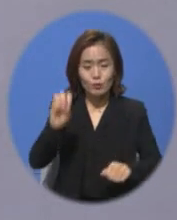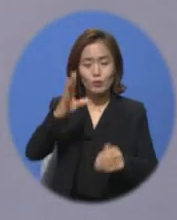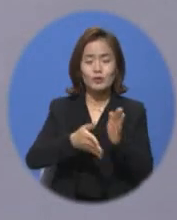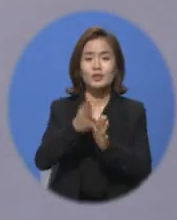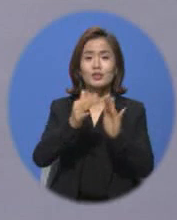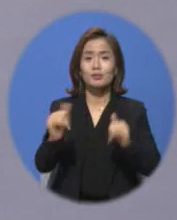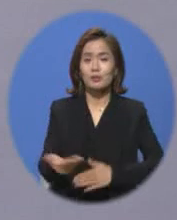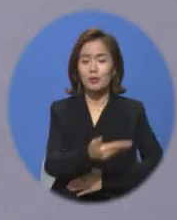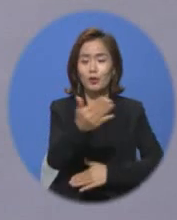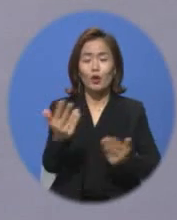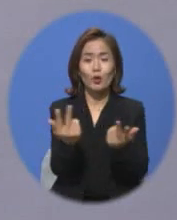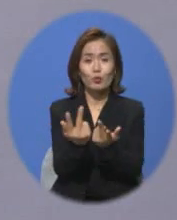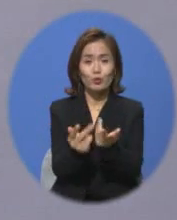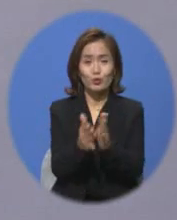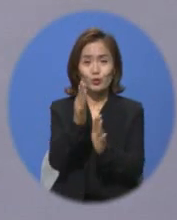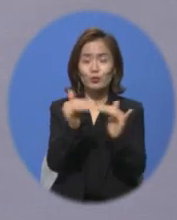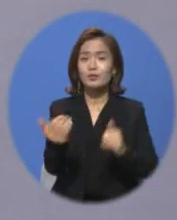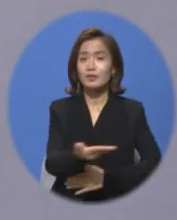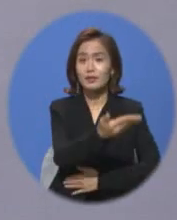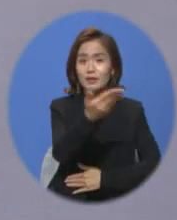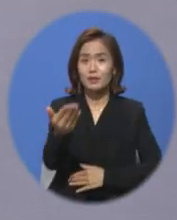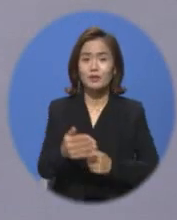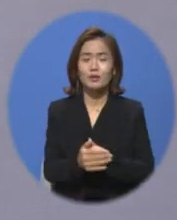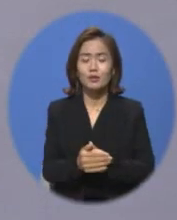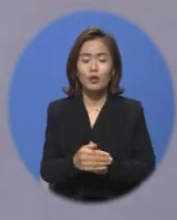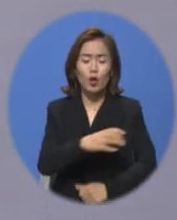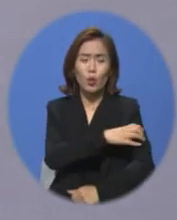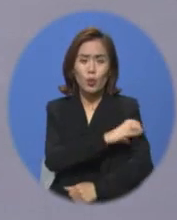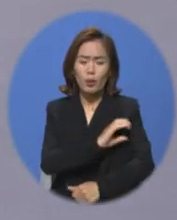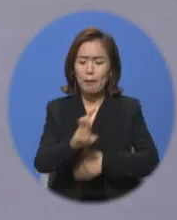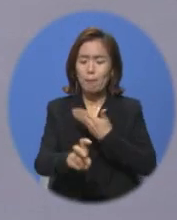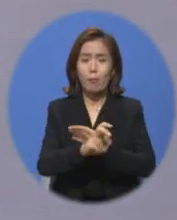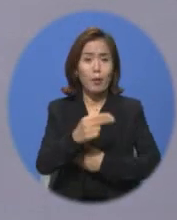광주시민여러분, 북구주민여러분.저는